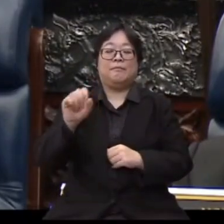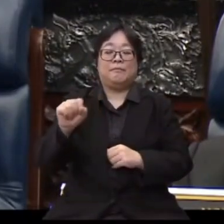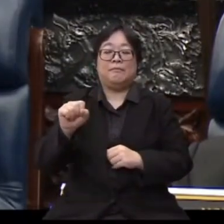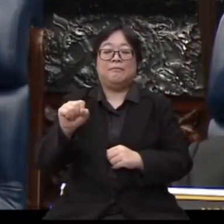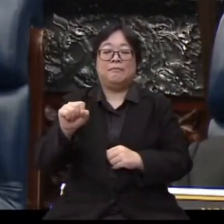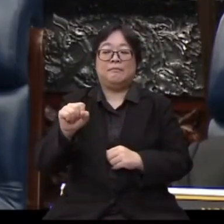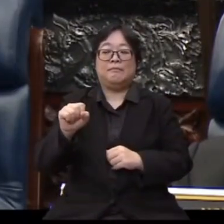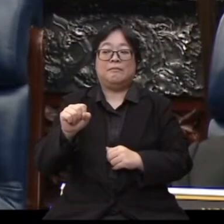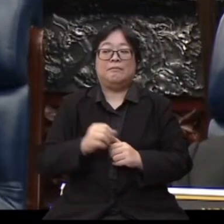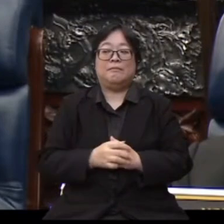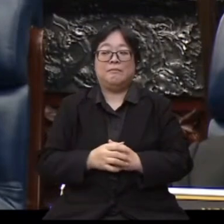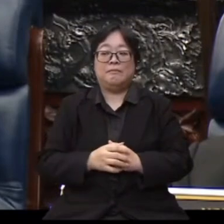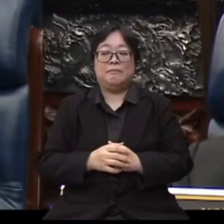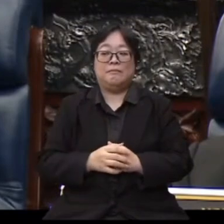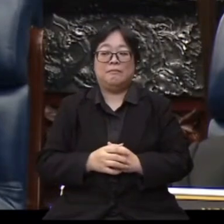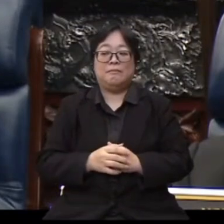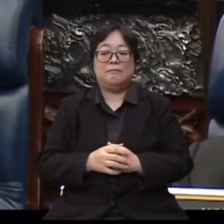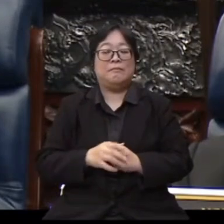kita